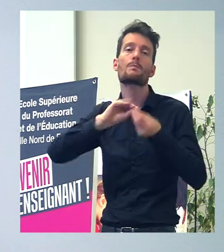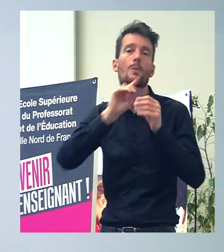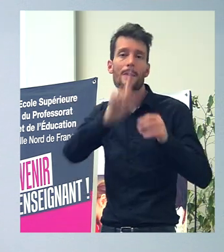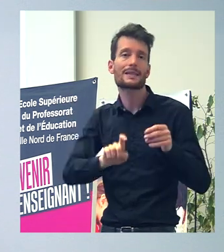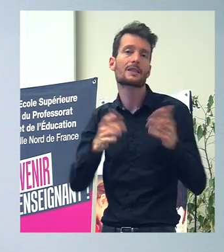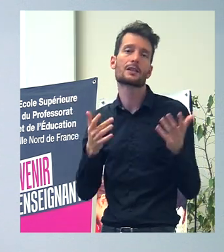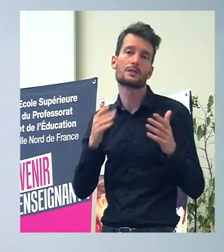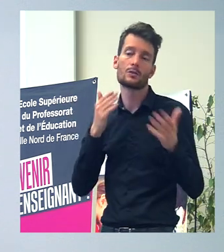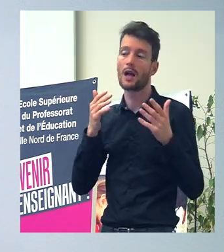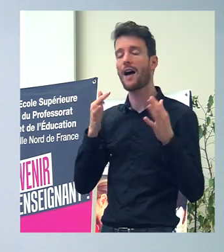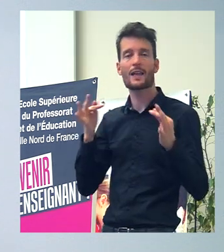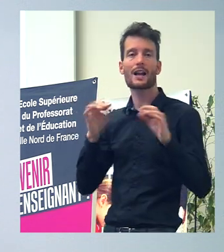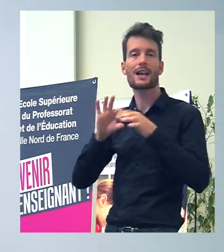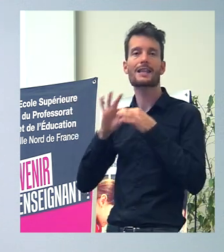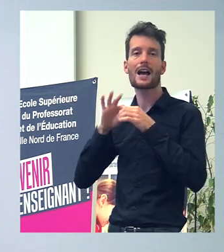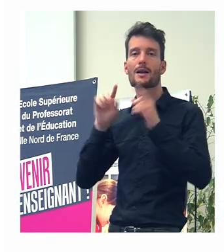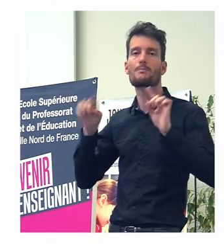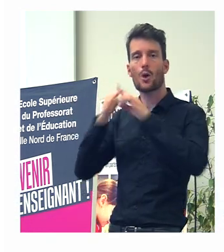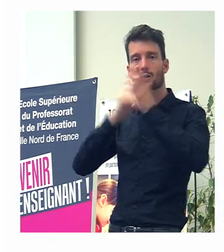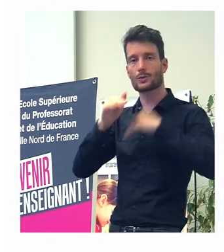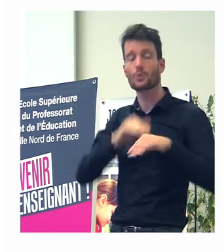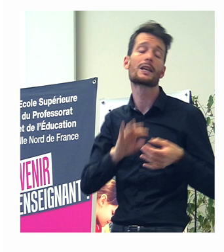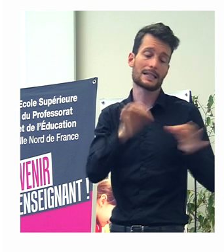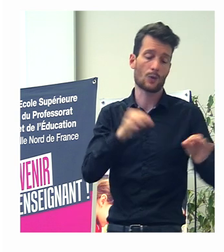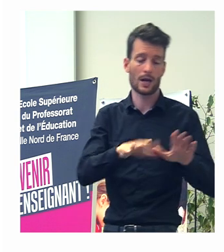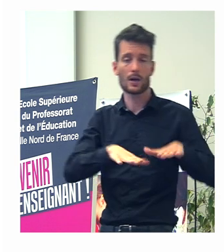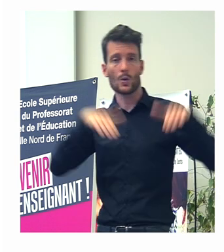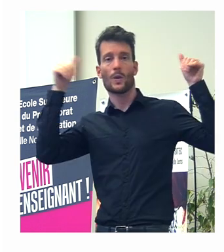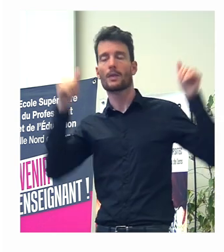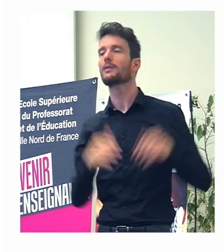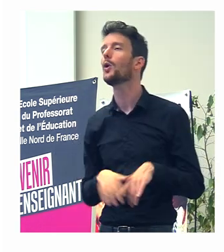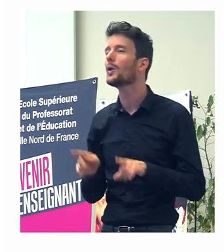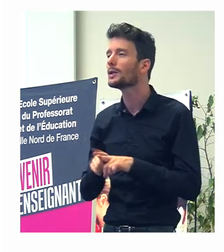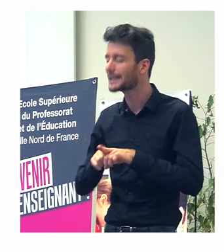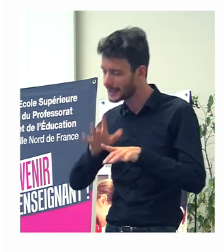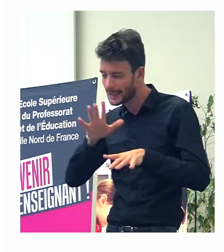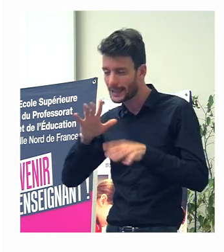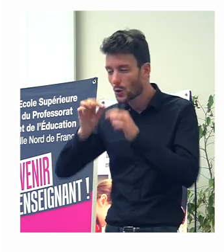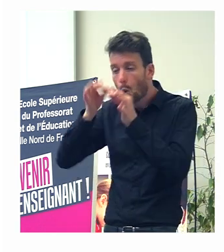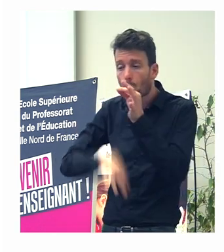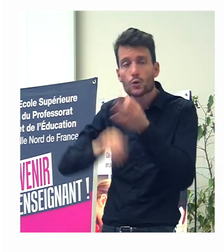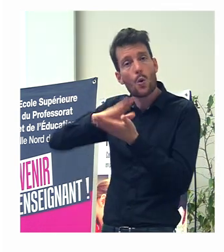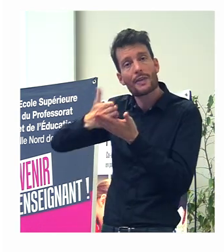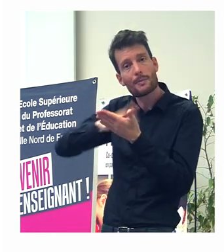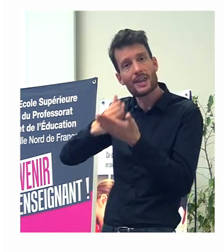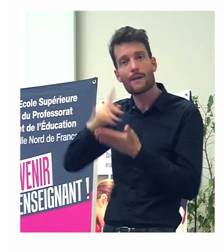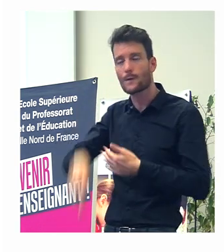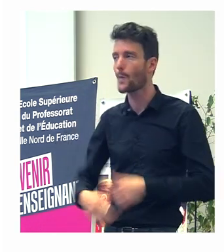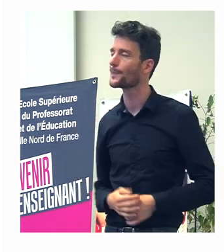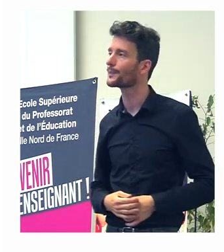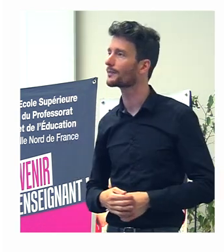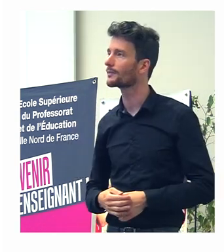préparé. Sortir de l'histoire. Procéder par conclusion intermédiaire. Donc, n'oubliez jamais